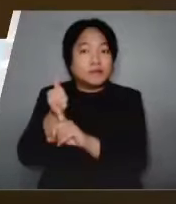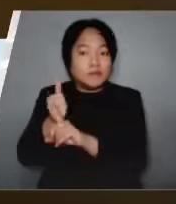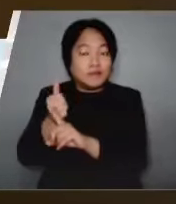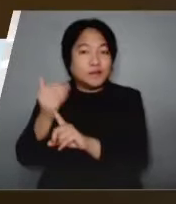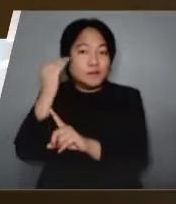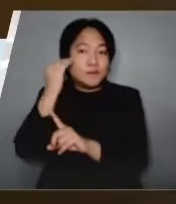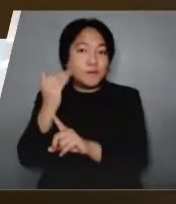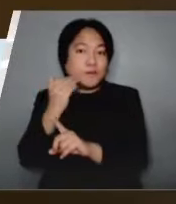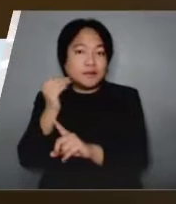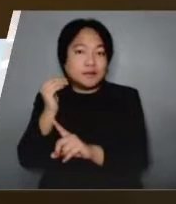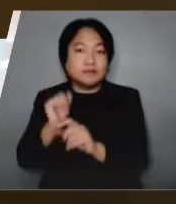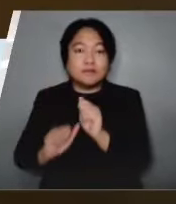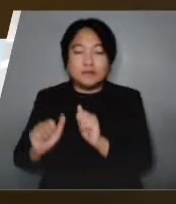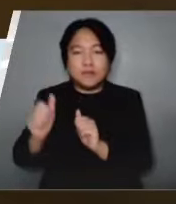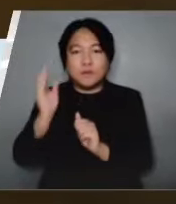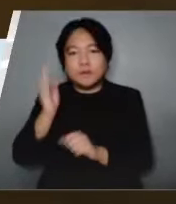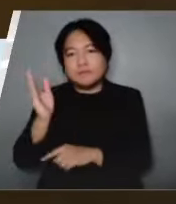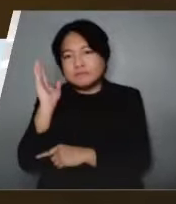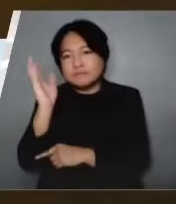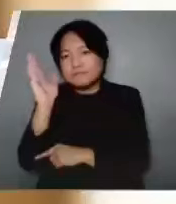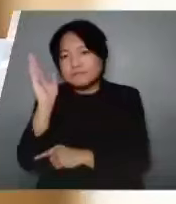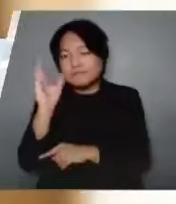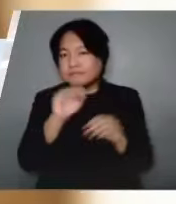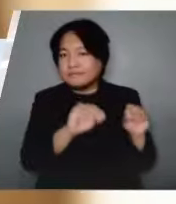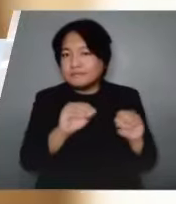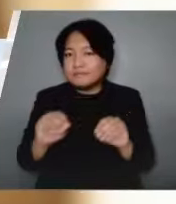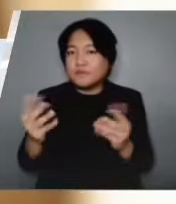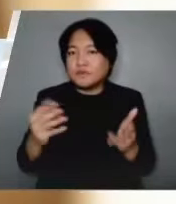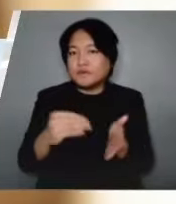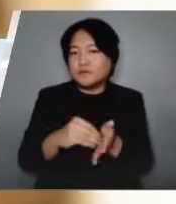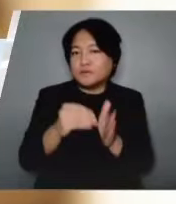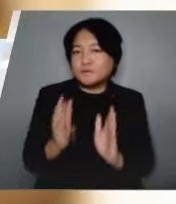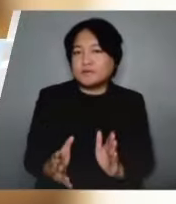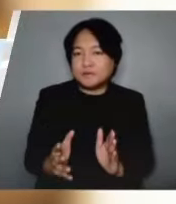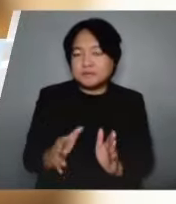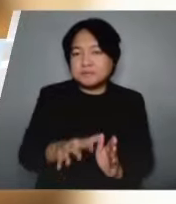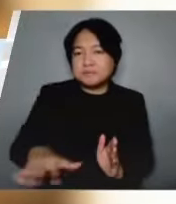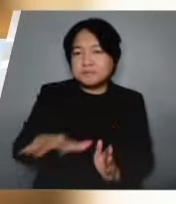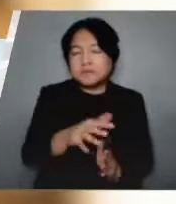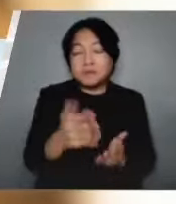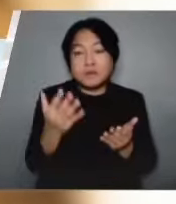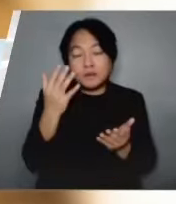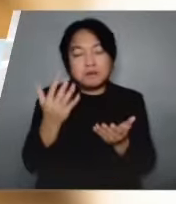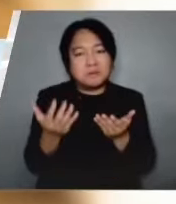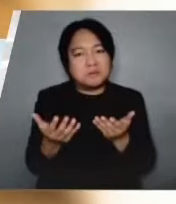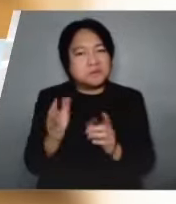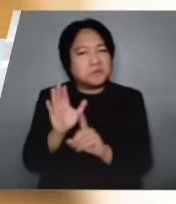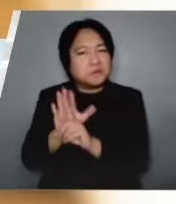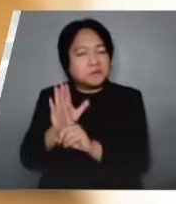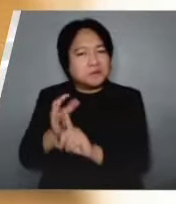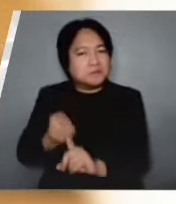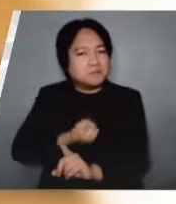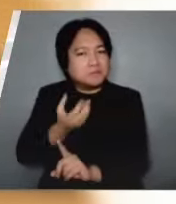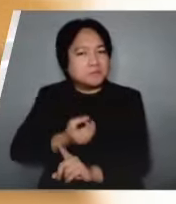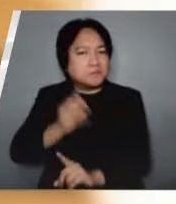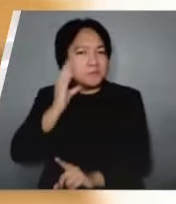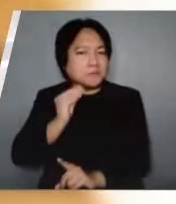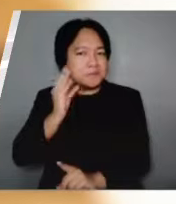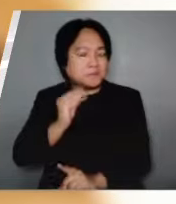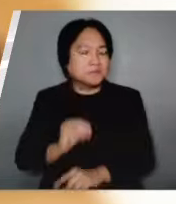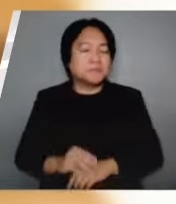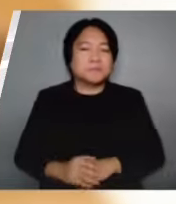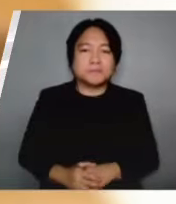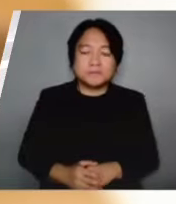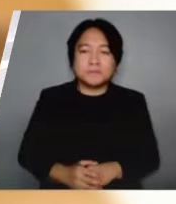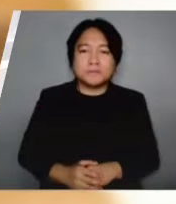special lecture sa ilang estudyante tungkol sa kanyang experience as an artist. Para sa